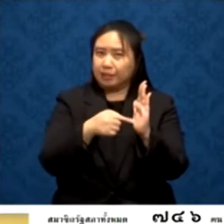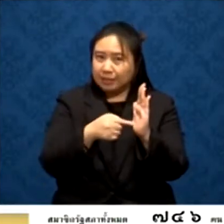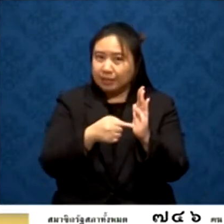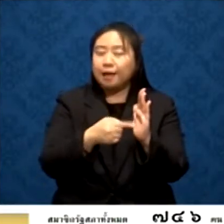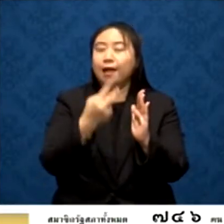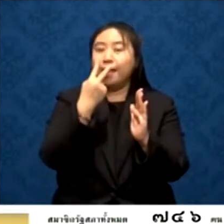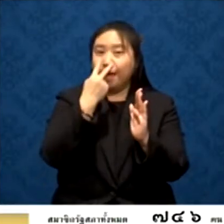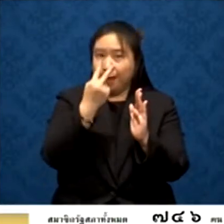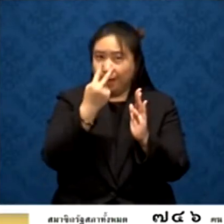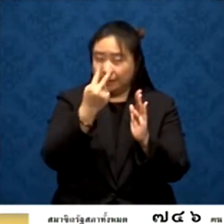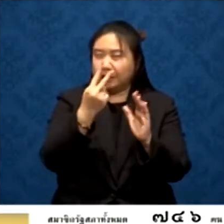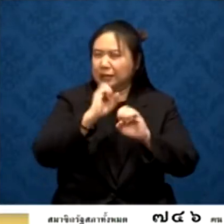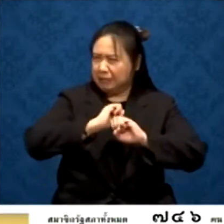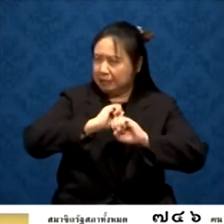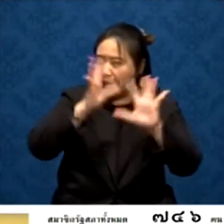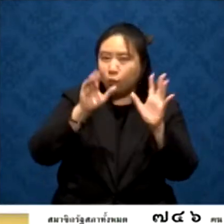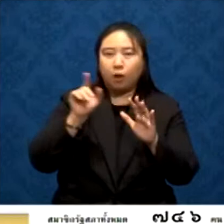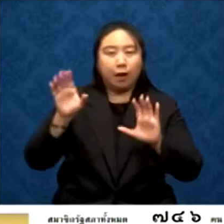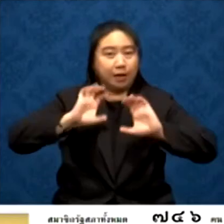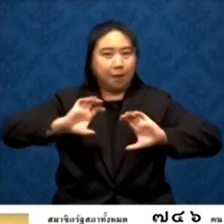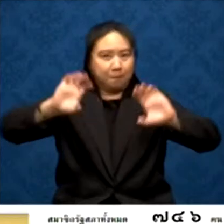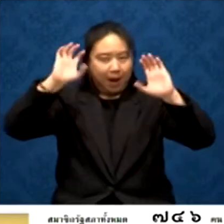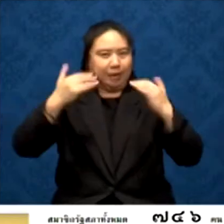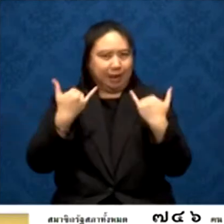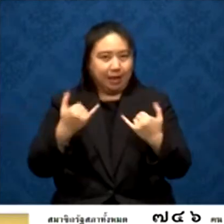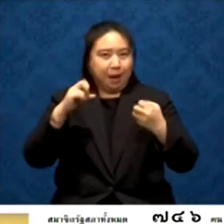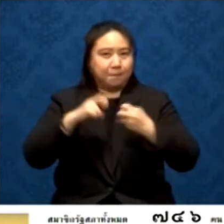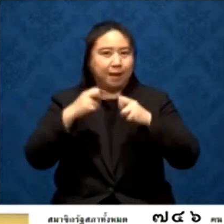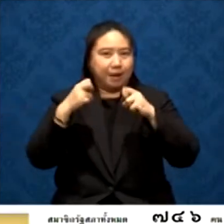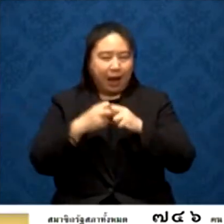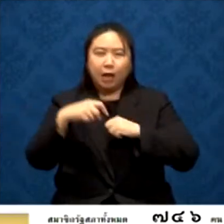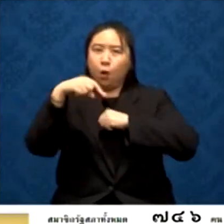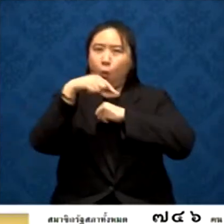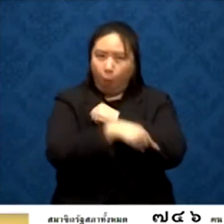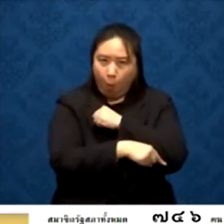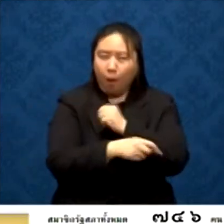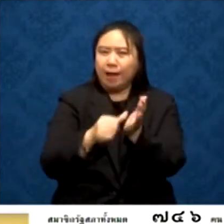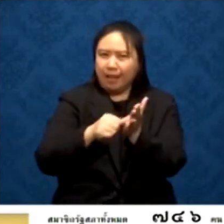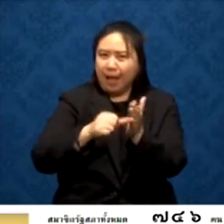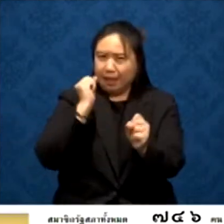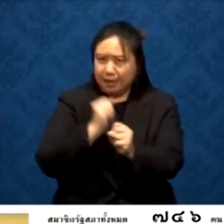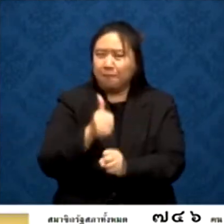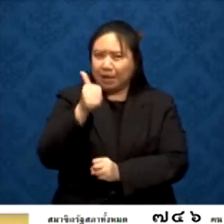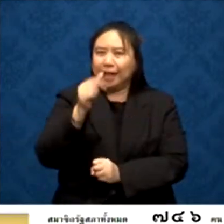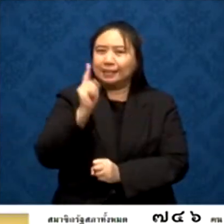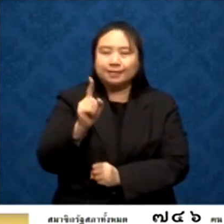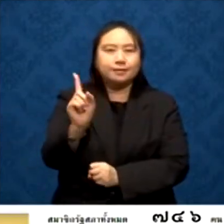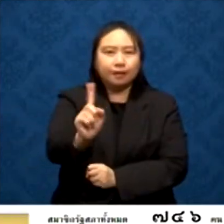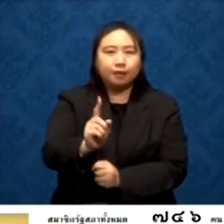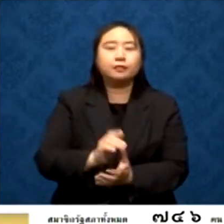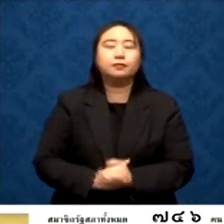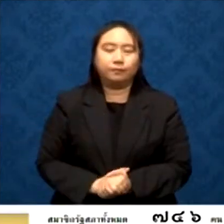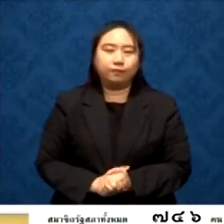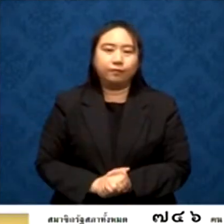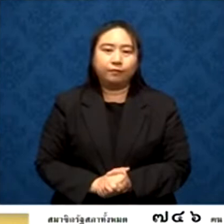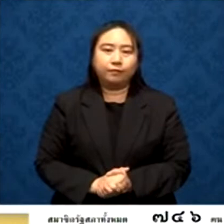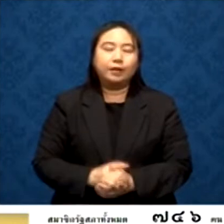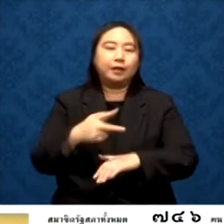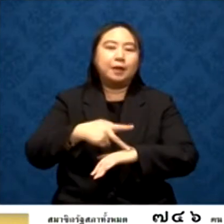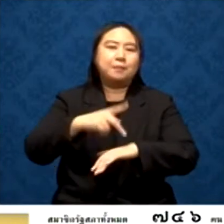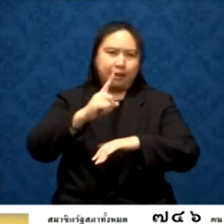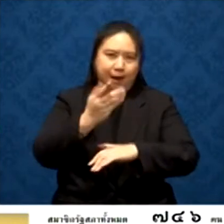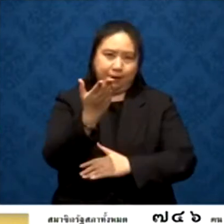ถเห็นว่ารัฐบาลนี้กำลังแก้ปัญหาการคอร์รัปชันได้จริงๆท่านประธานเคารพครับ